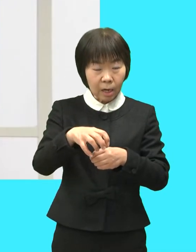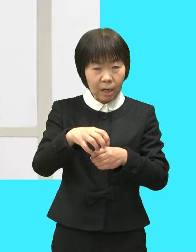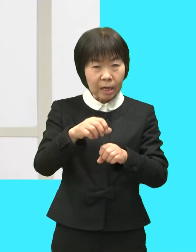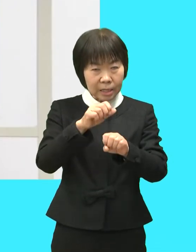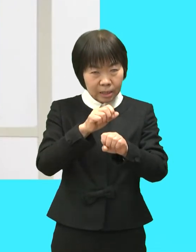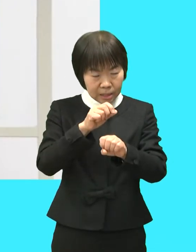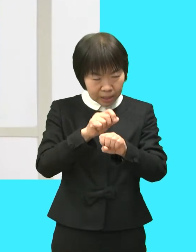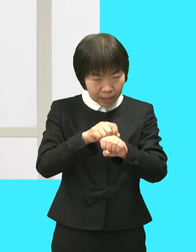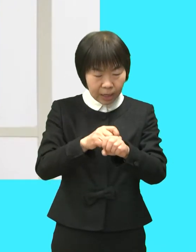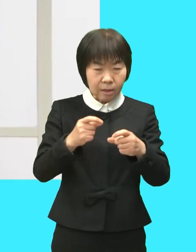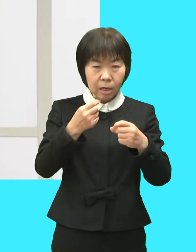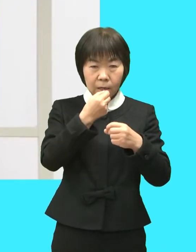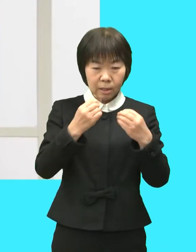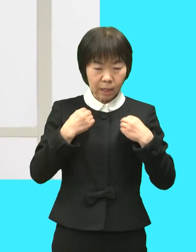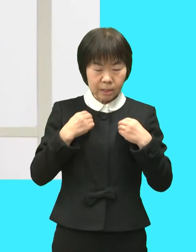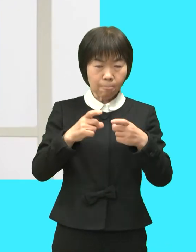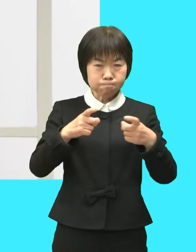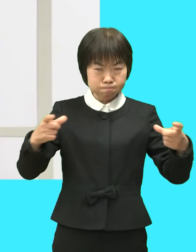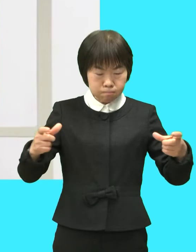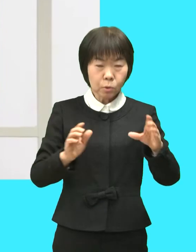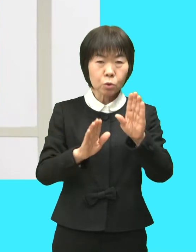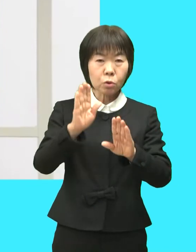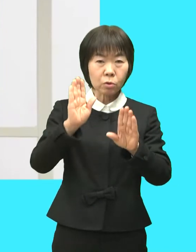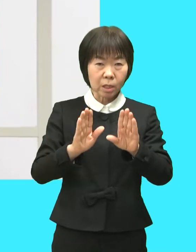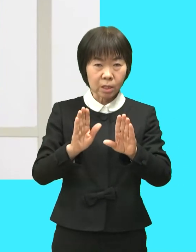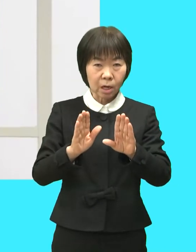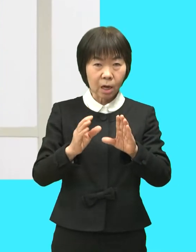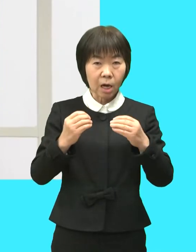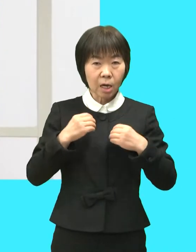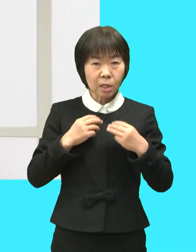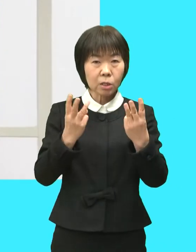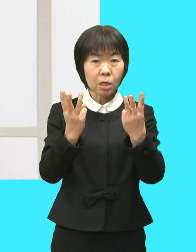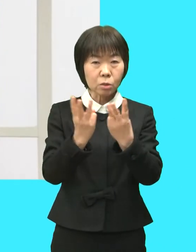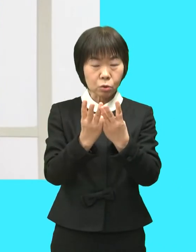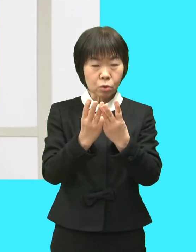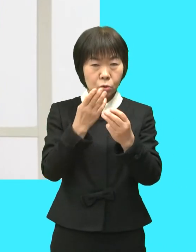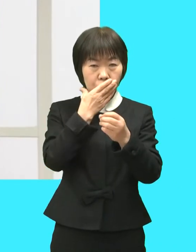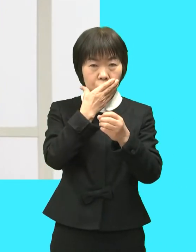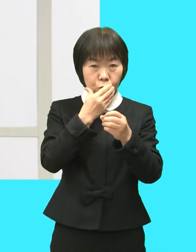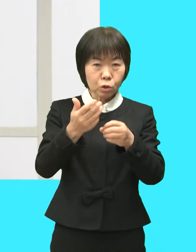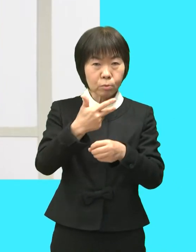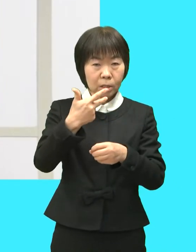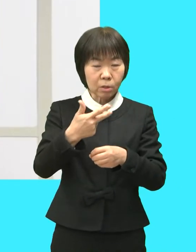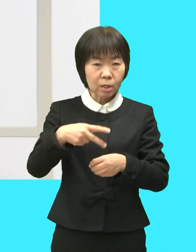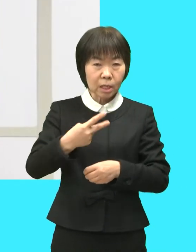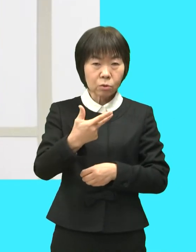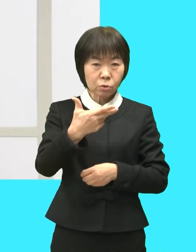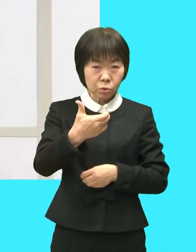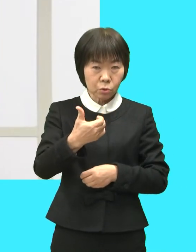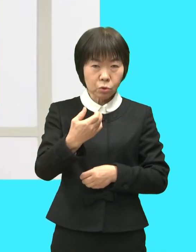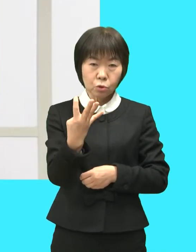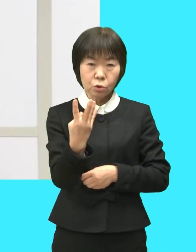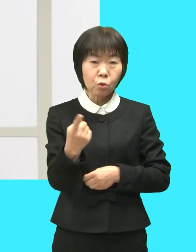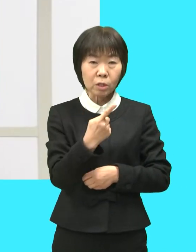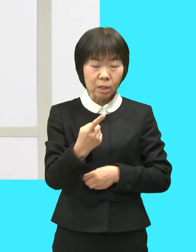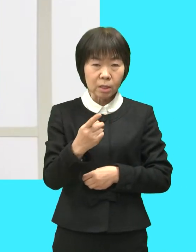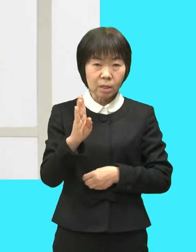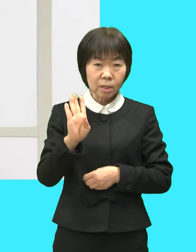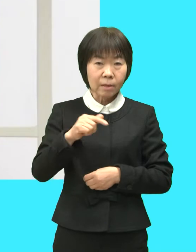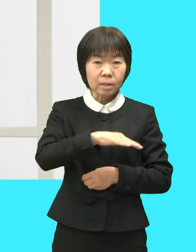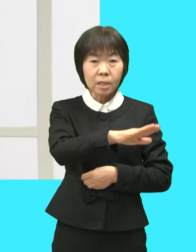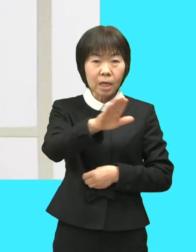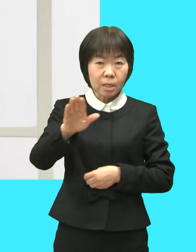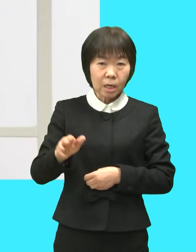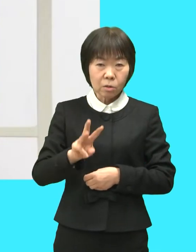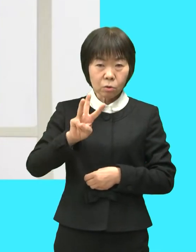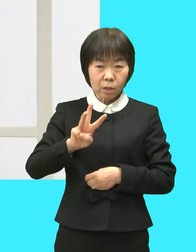ありました。12月の感染者数、福島市は294名、これは県全体の3分